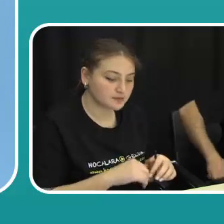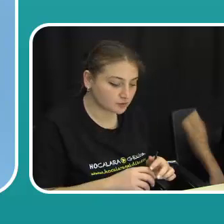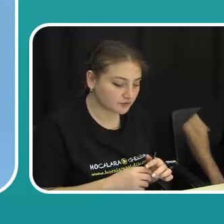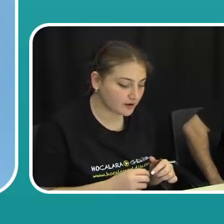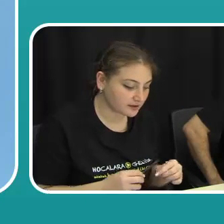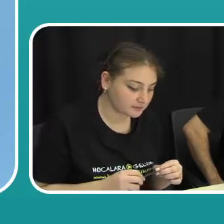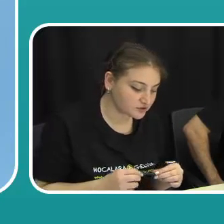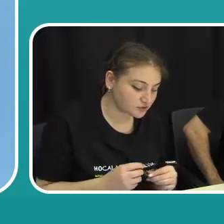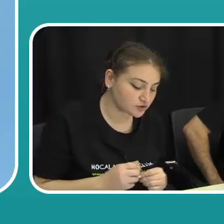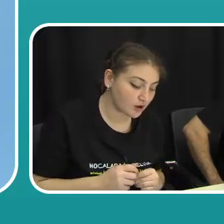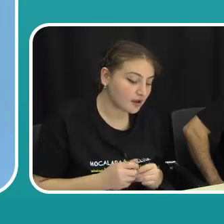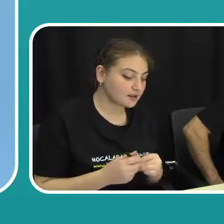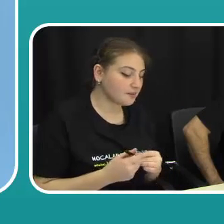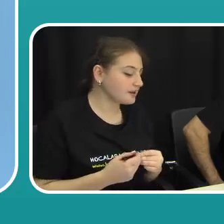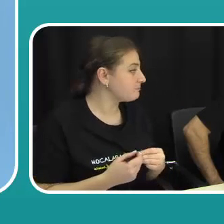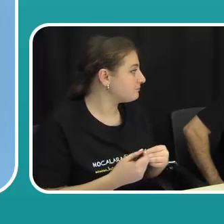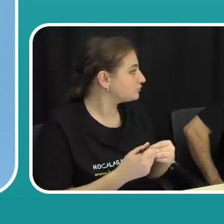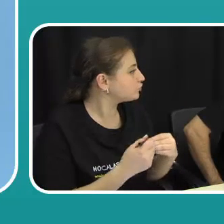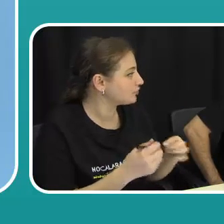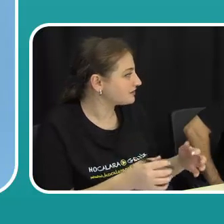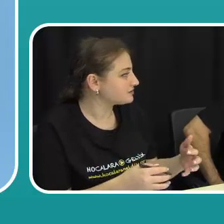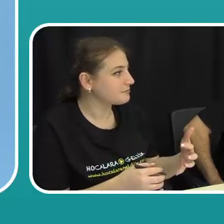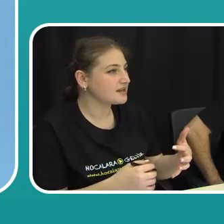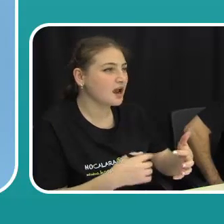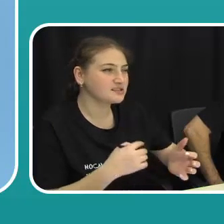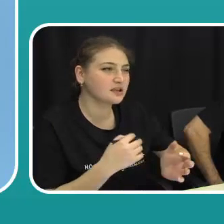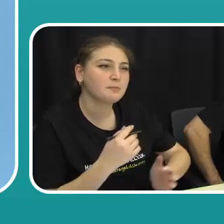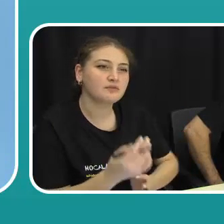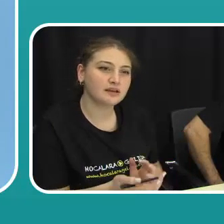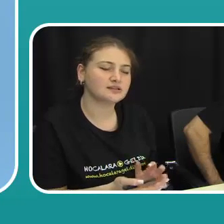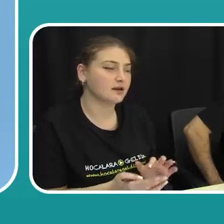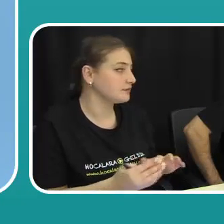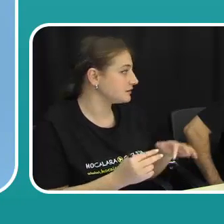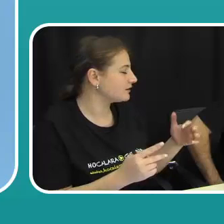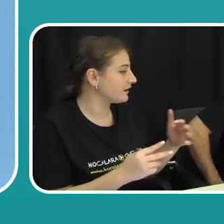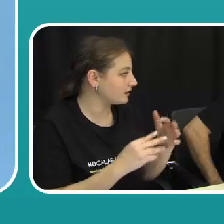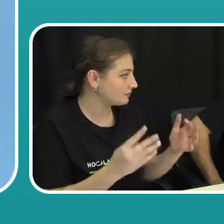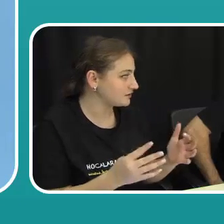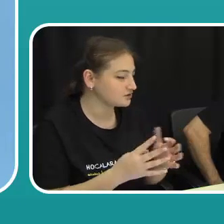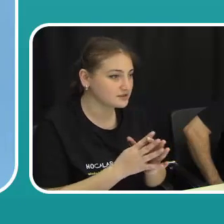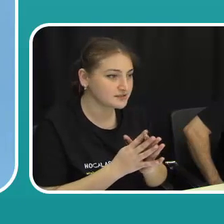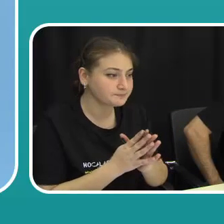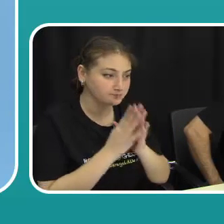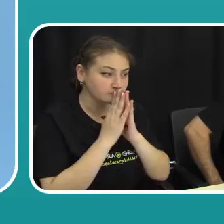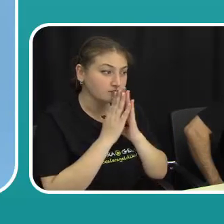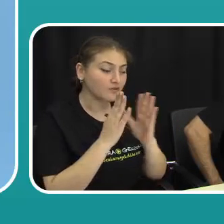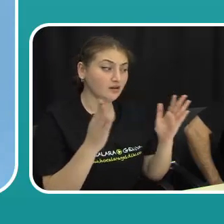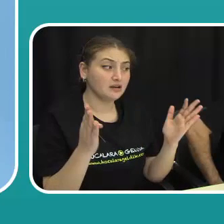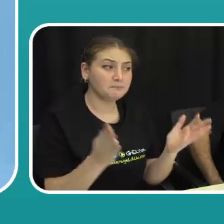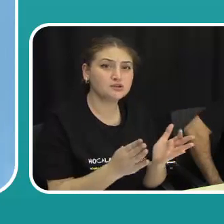olarak bize bunu ifade etmeye çalışıyor demek ki şunu Aslında mesela karşısındaki bir veliyye ya da herhangi bir